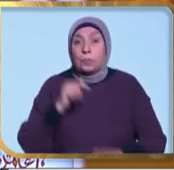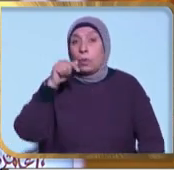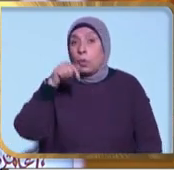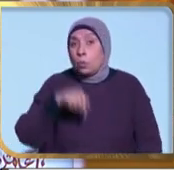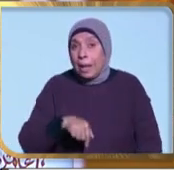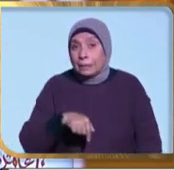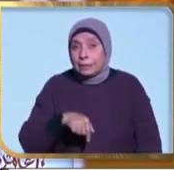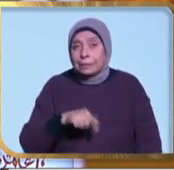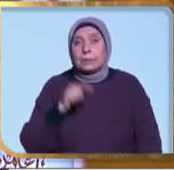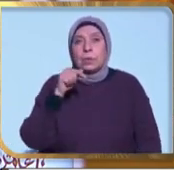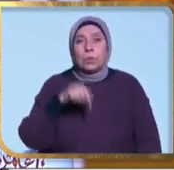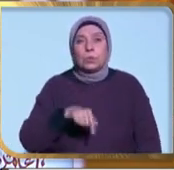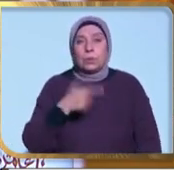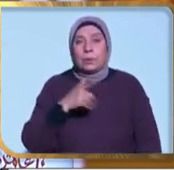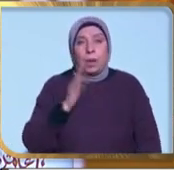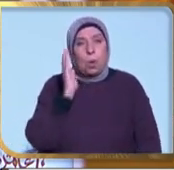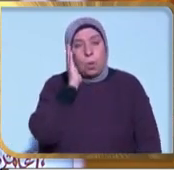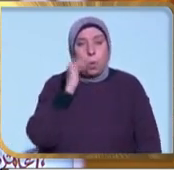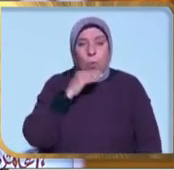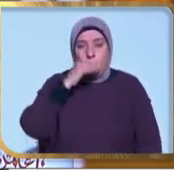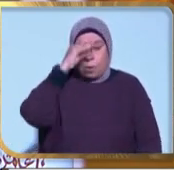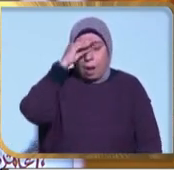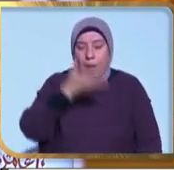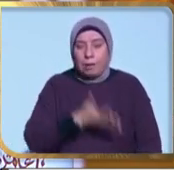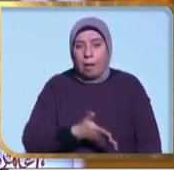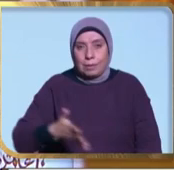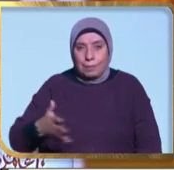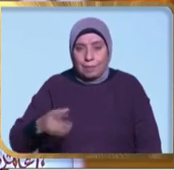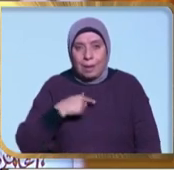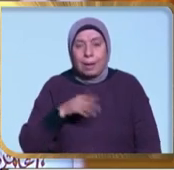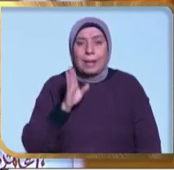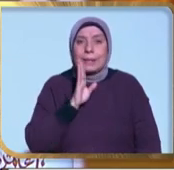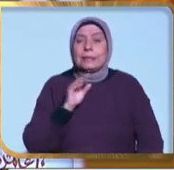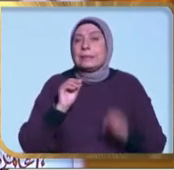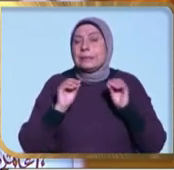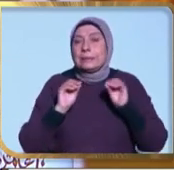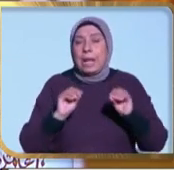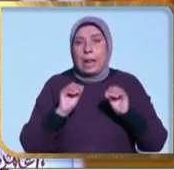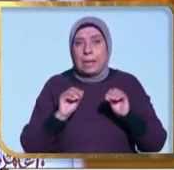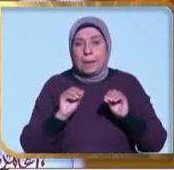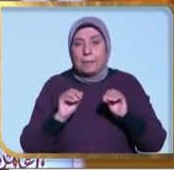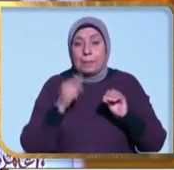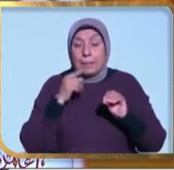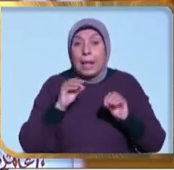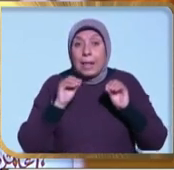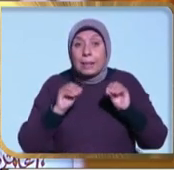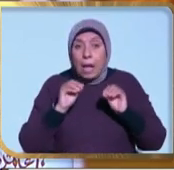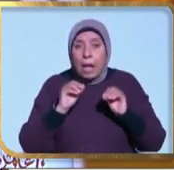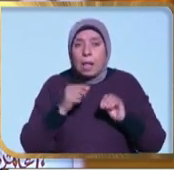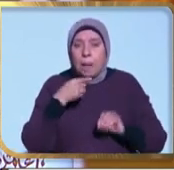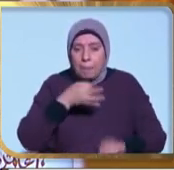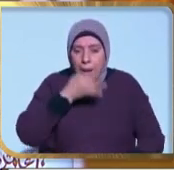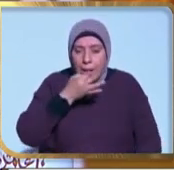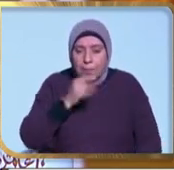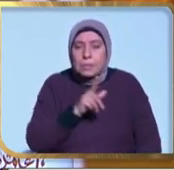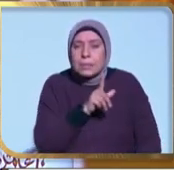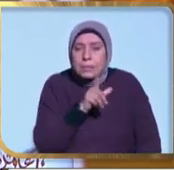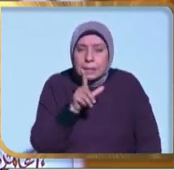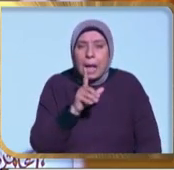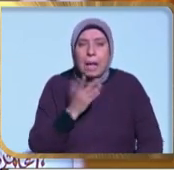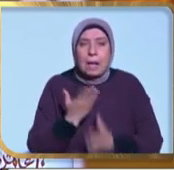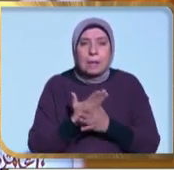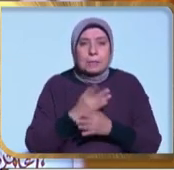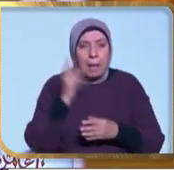مع كتابنا كتاب قلوب عامره واللي بنبه الى انه الروايه التي نقرا بها ونعلم على